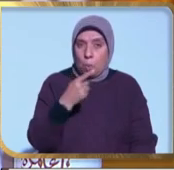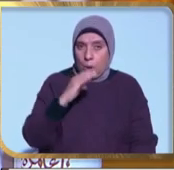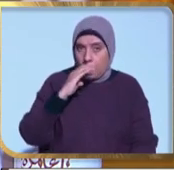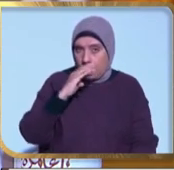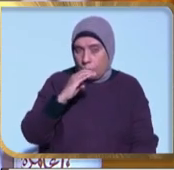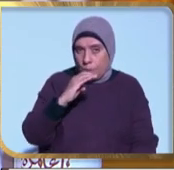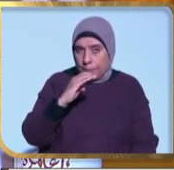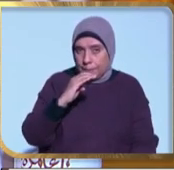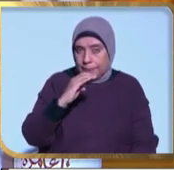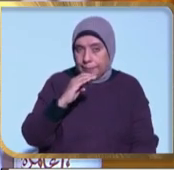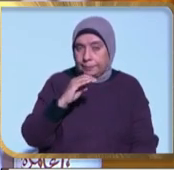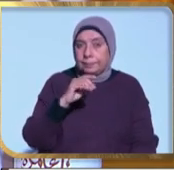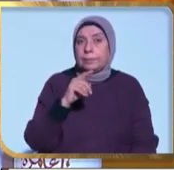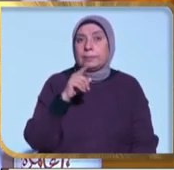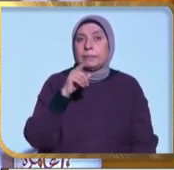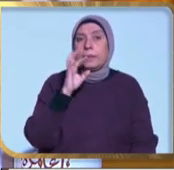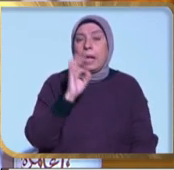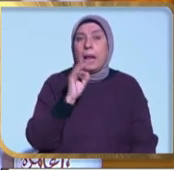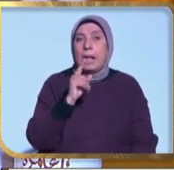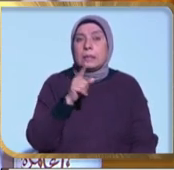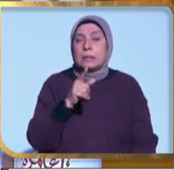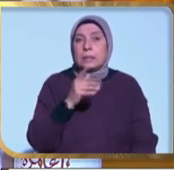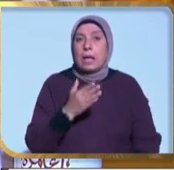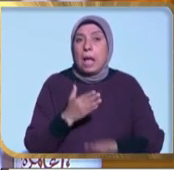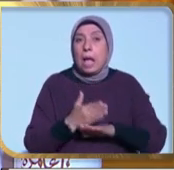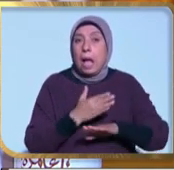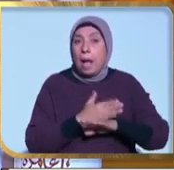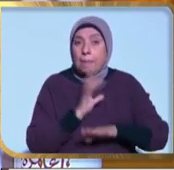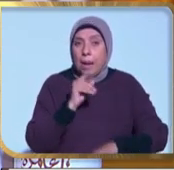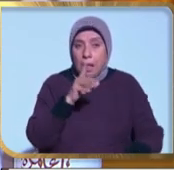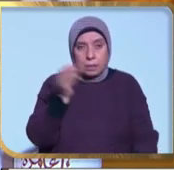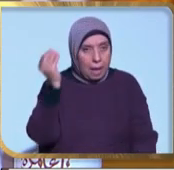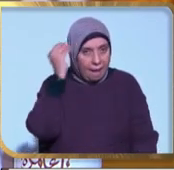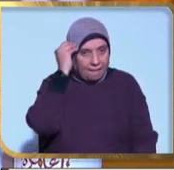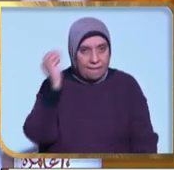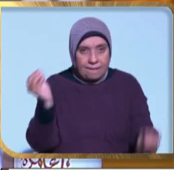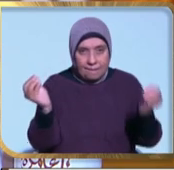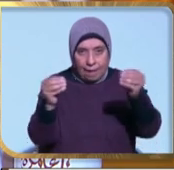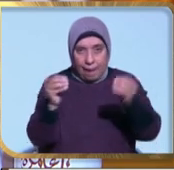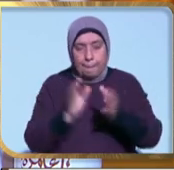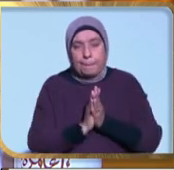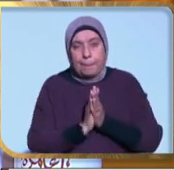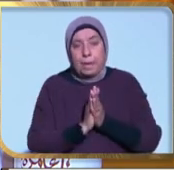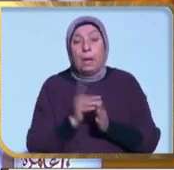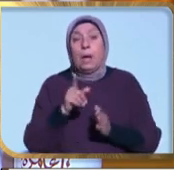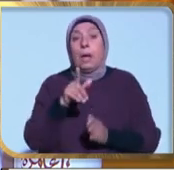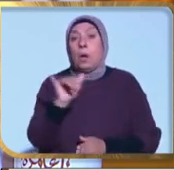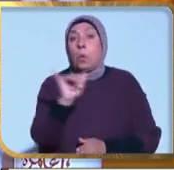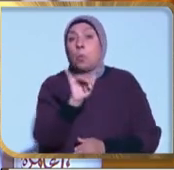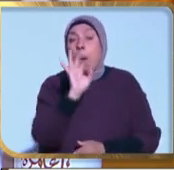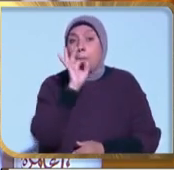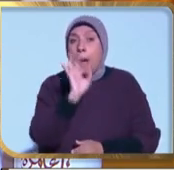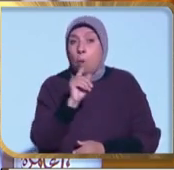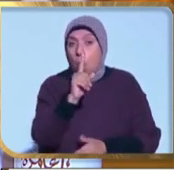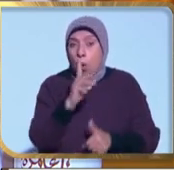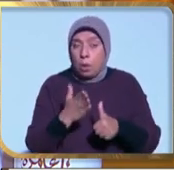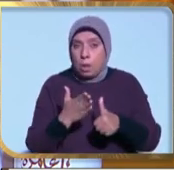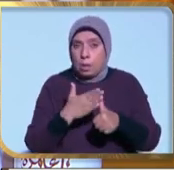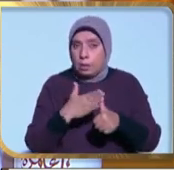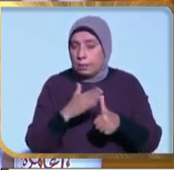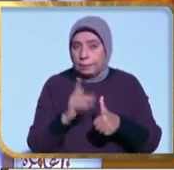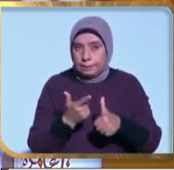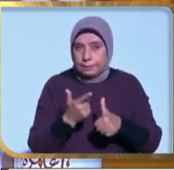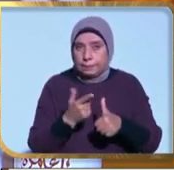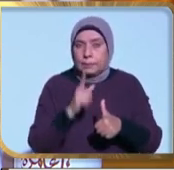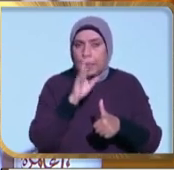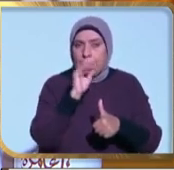بنجاوب نقرر مجموعه من الامور المهمه اول شيء مهم بنقوله